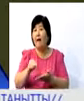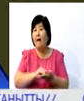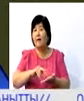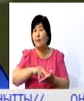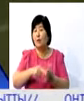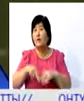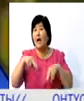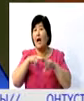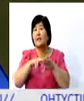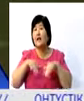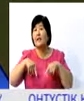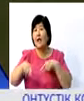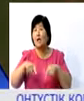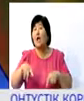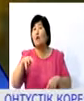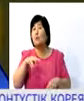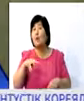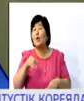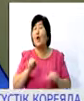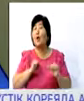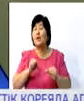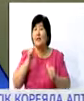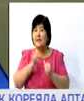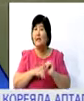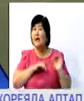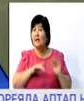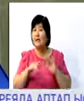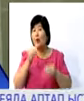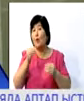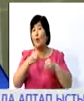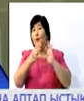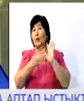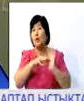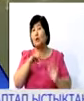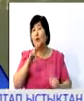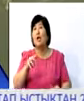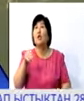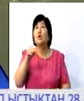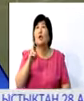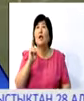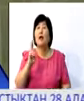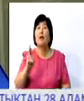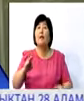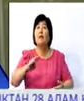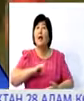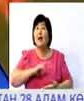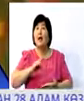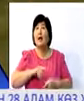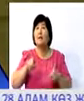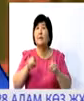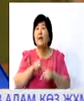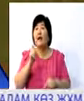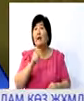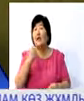көздеген Астана шабуылшылары Мичуланд қорғаушыларының жиі мазасын алды. Ойынның 19 минутында Джуниор Кабананга қақпашы Еспер